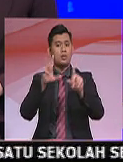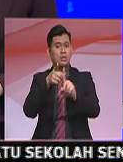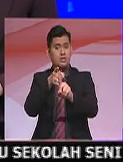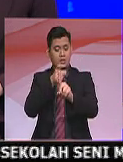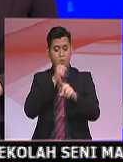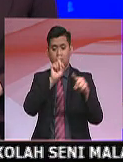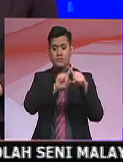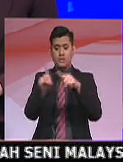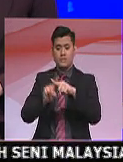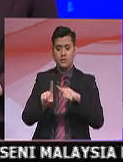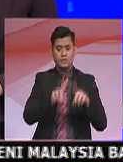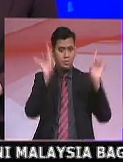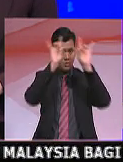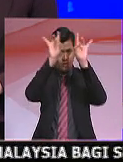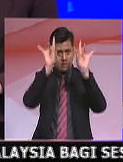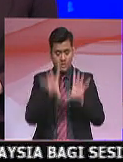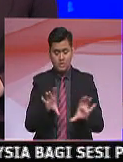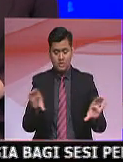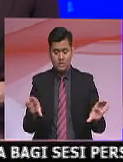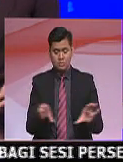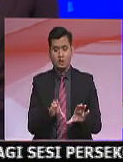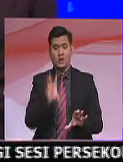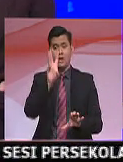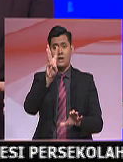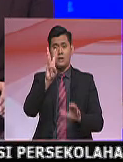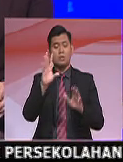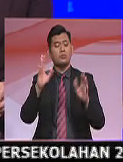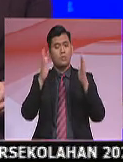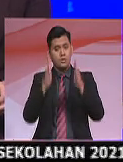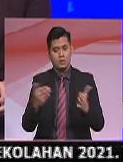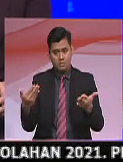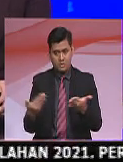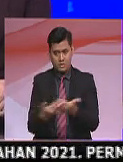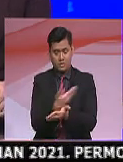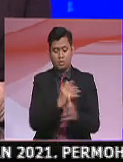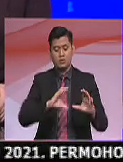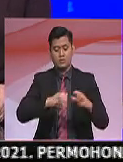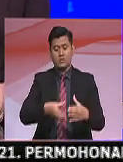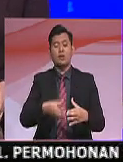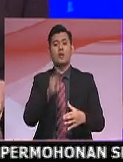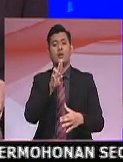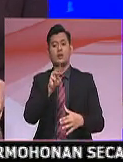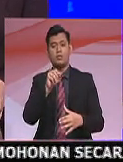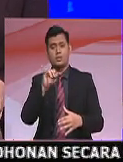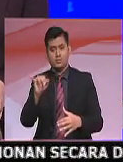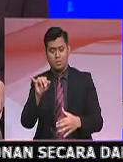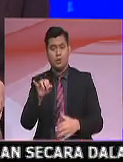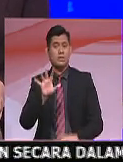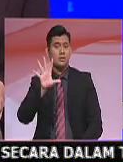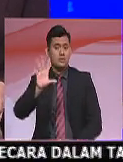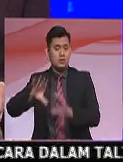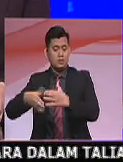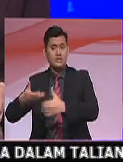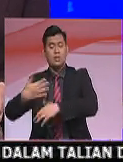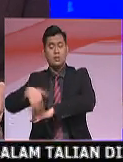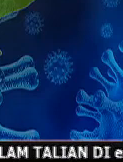daripada pelbagai saringan lain. 6 kes baru pula dicatatkan daripada kluster ramai-ramai, 5 kes daripada kluster laut